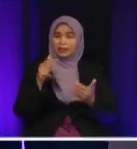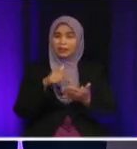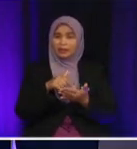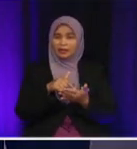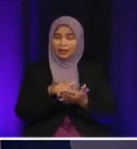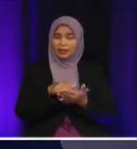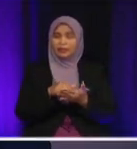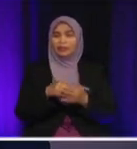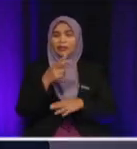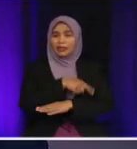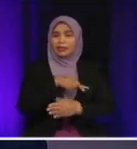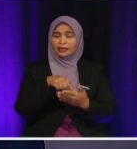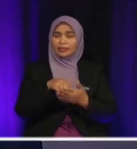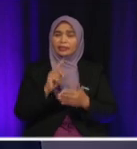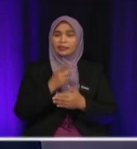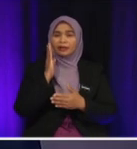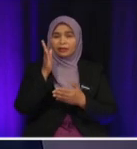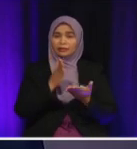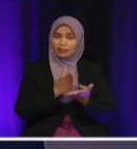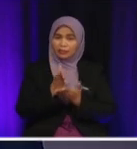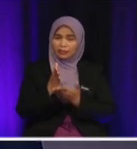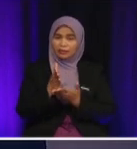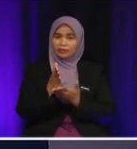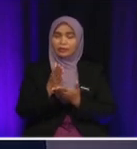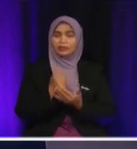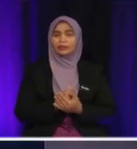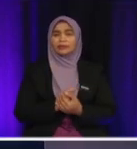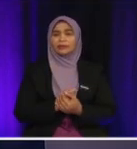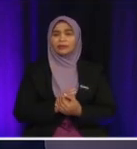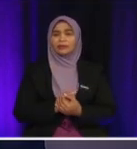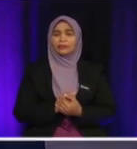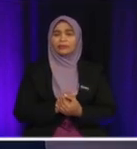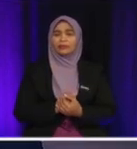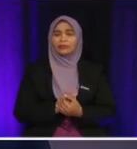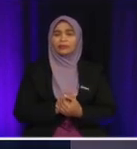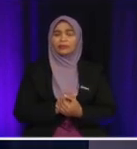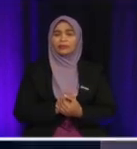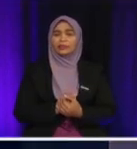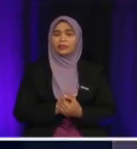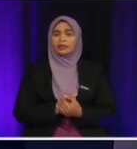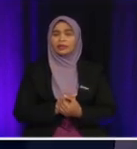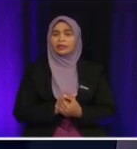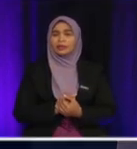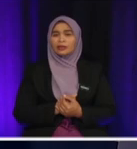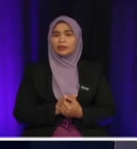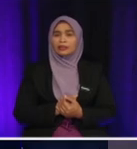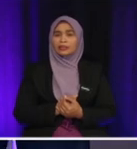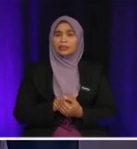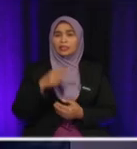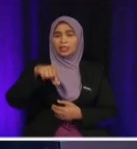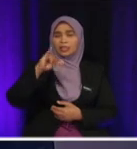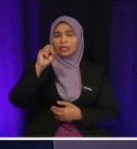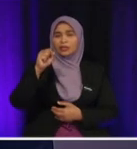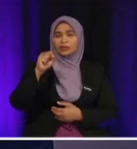hari ini. Hari ini kita akan teruskan masuk lebih dalam lagi Aiman. Okey. Masuk dalam lagi. Hari ini kita masuk dalam qisas